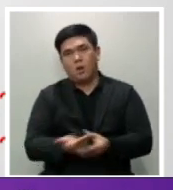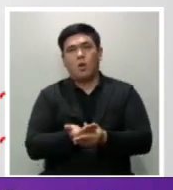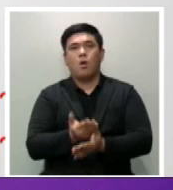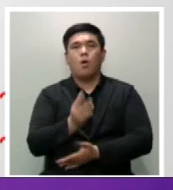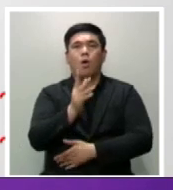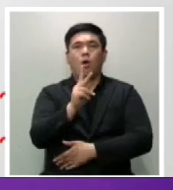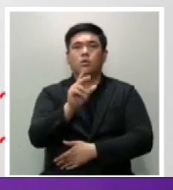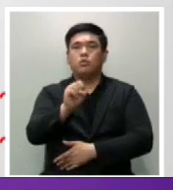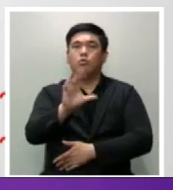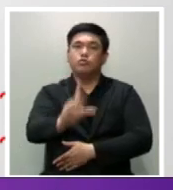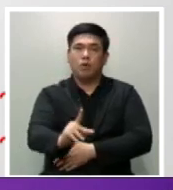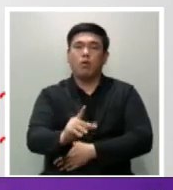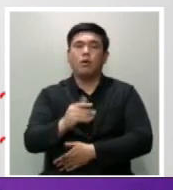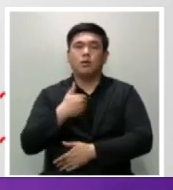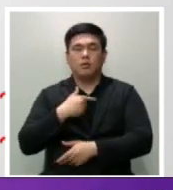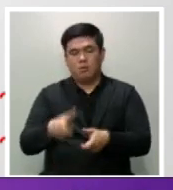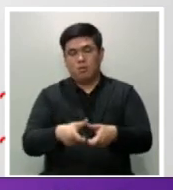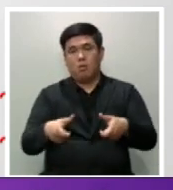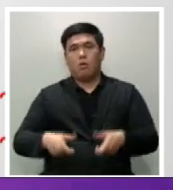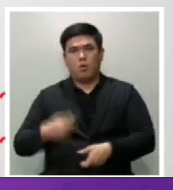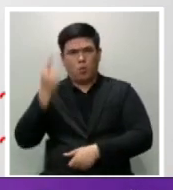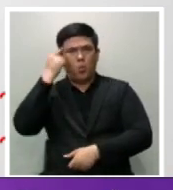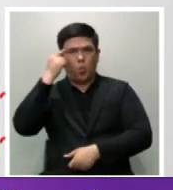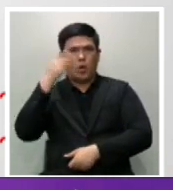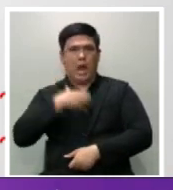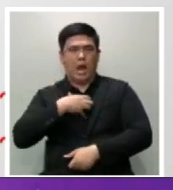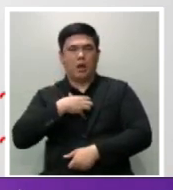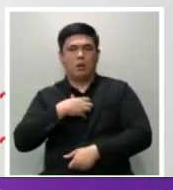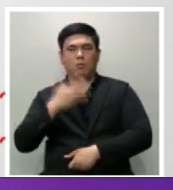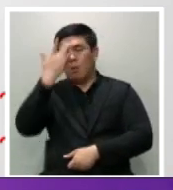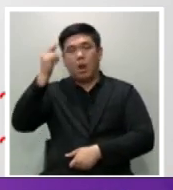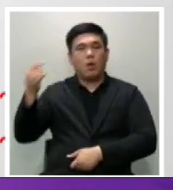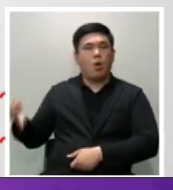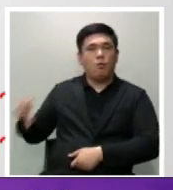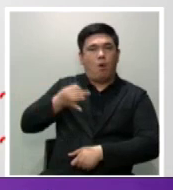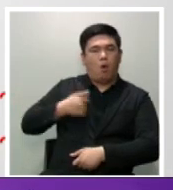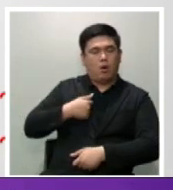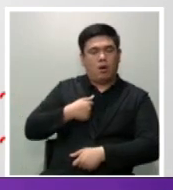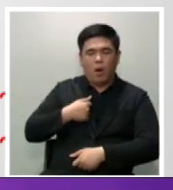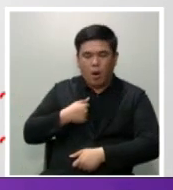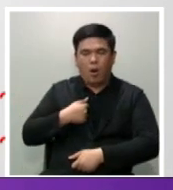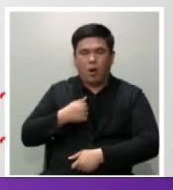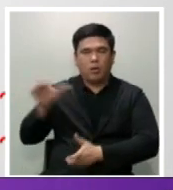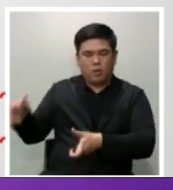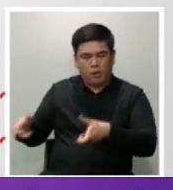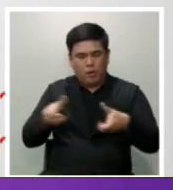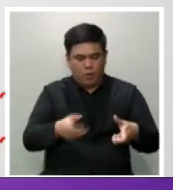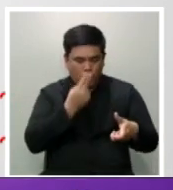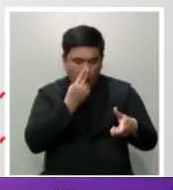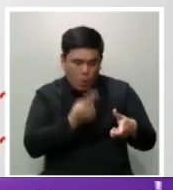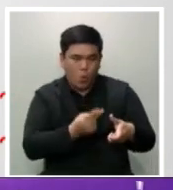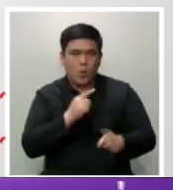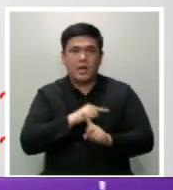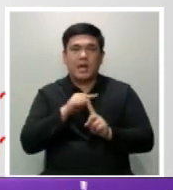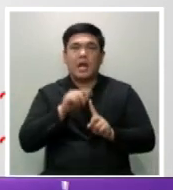ช.เพราะคสช.ก็อยากรู้เนื่องจากเขาถูกร้องเรียนมานี่ผมก็รายงานให้ทราบว่าวันที่9